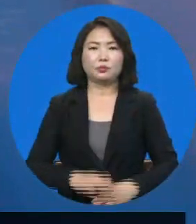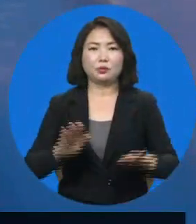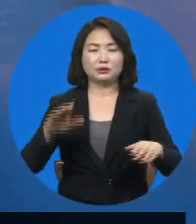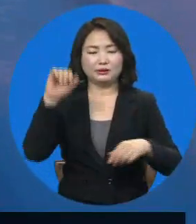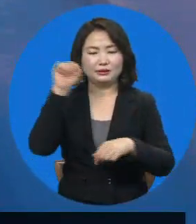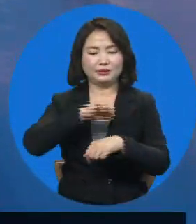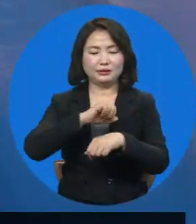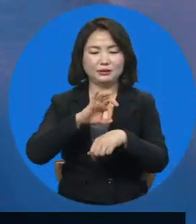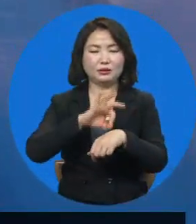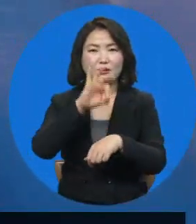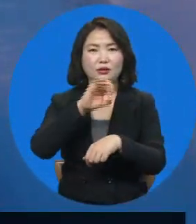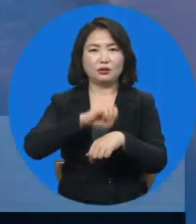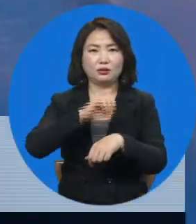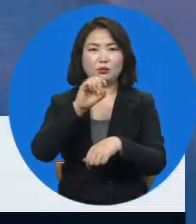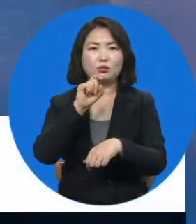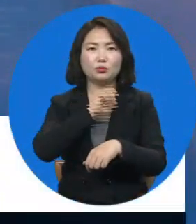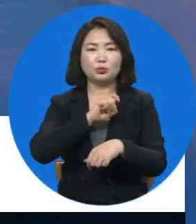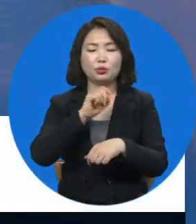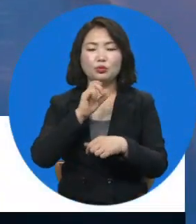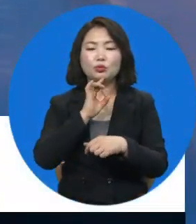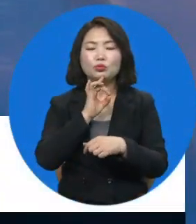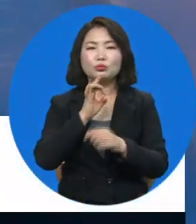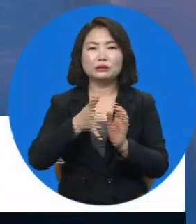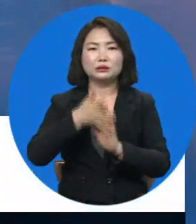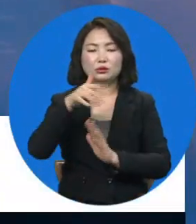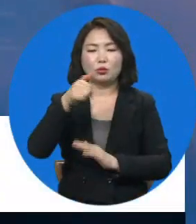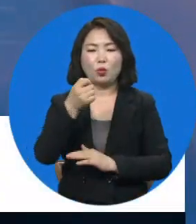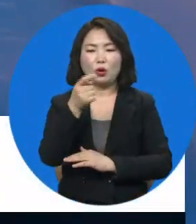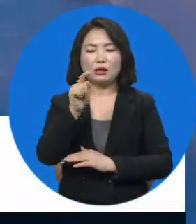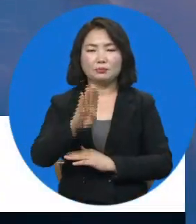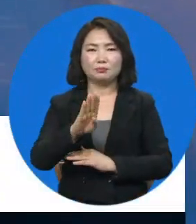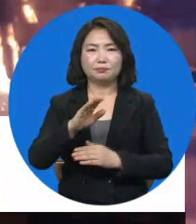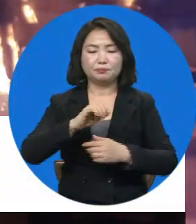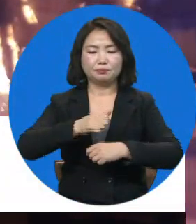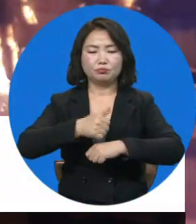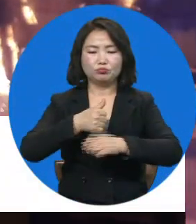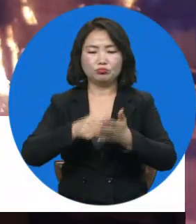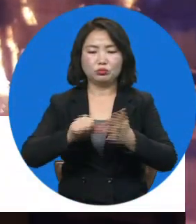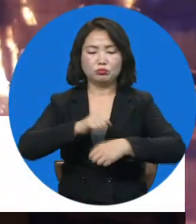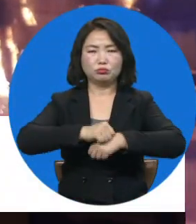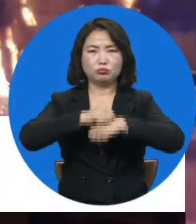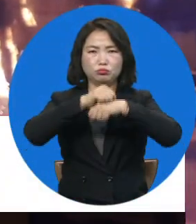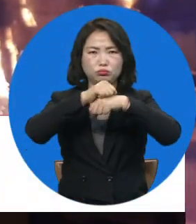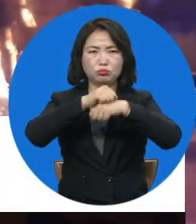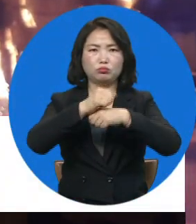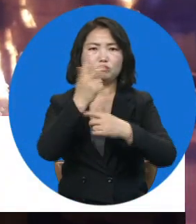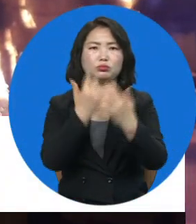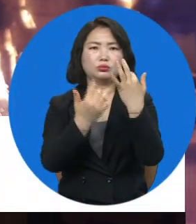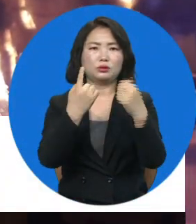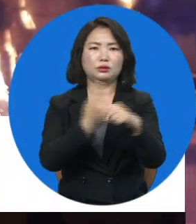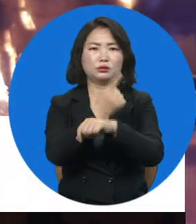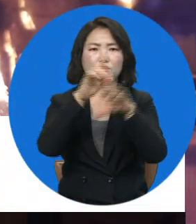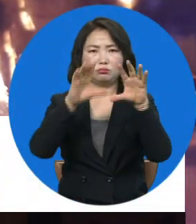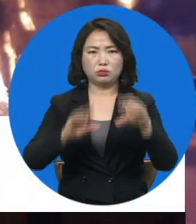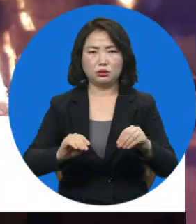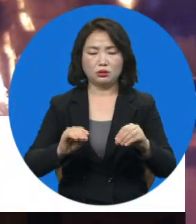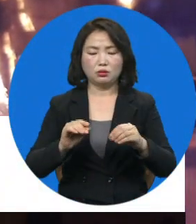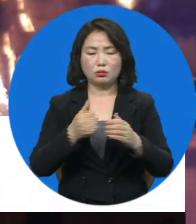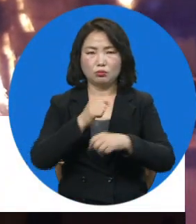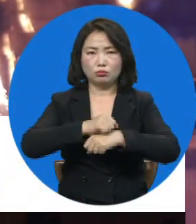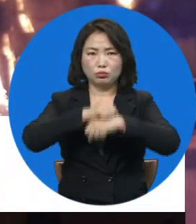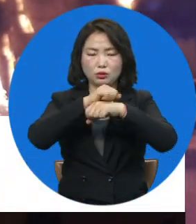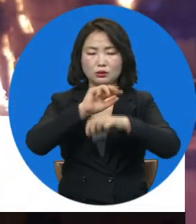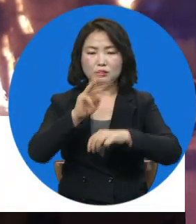오늘 새벽 0시 10분쯤 구미시 고아읍 1 물류회사 참고 에서 불이 나 1시간 만에 꺼졌습니다 생활 물품을 보관하던